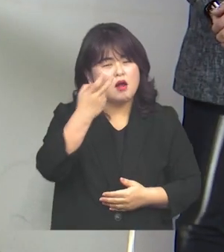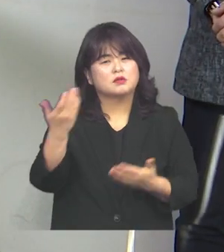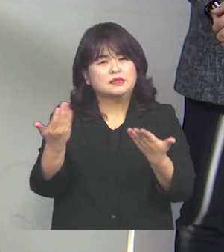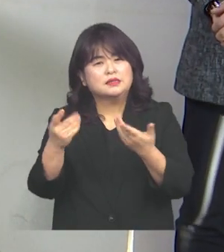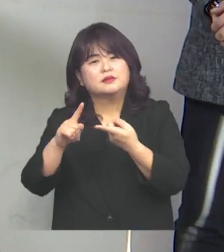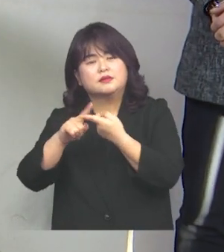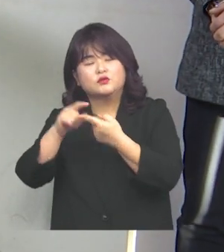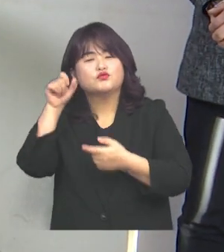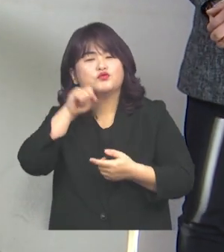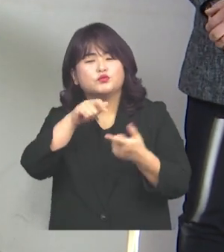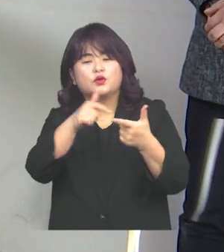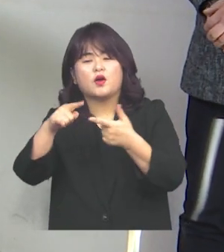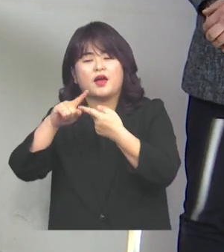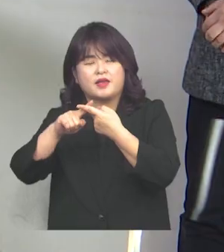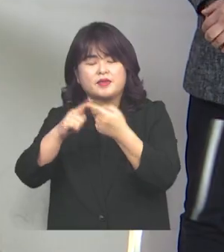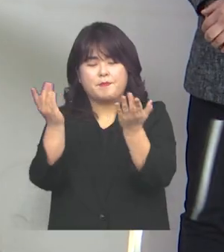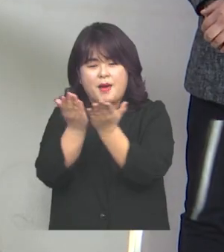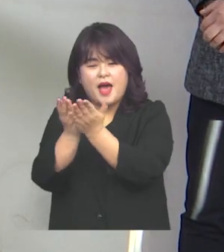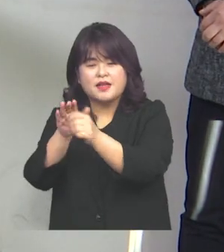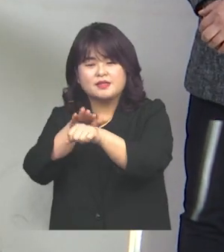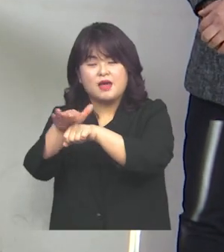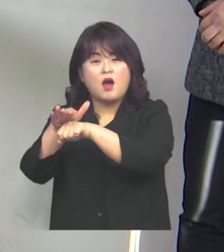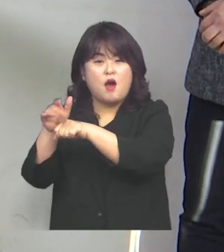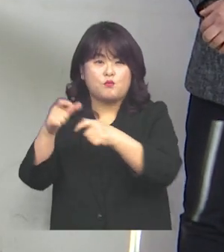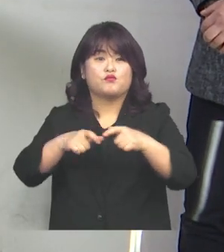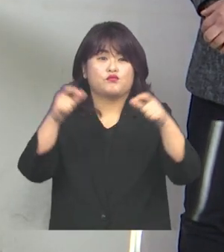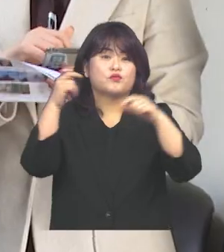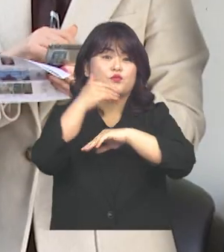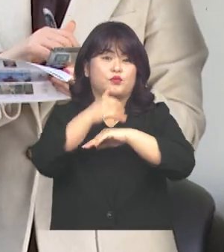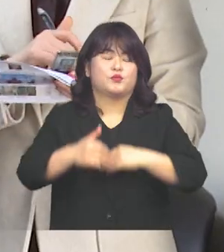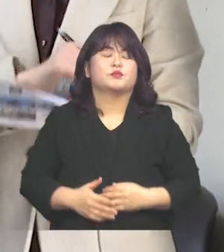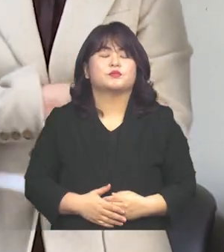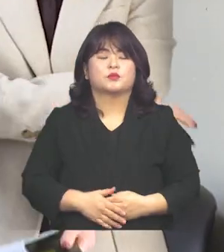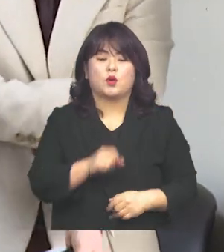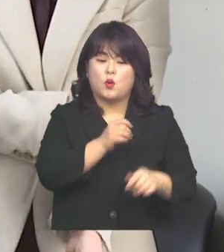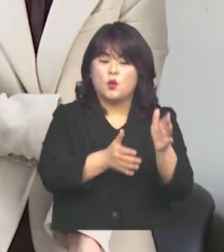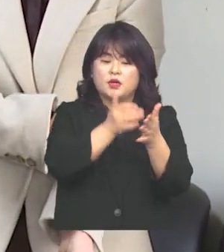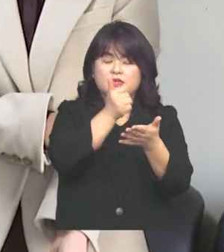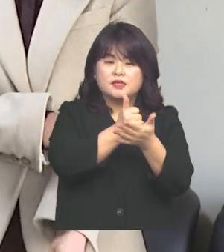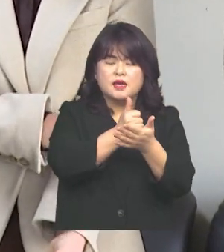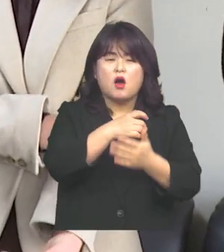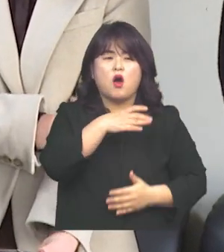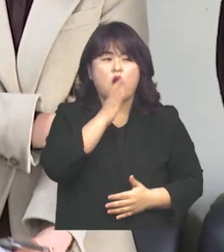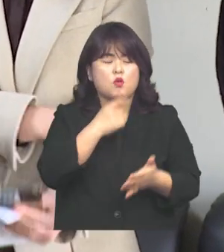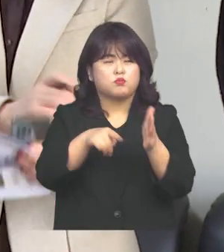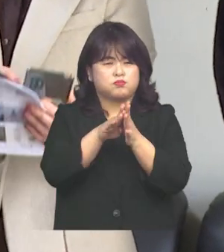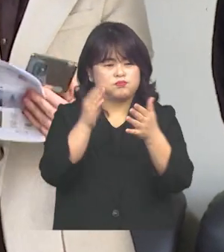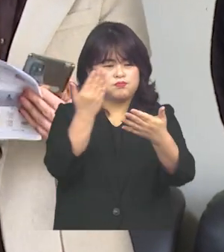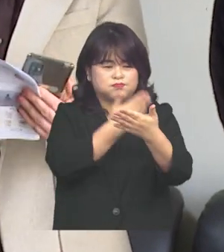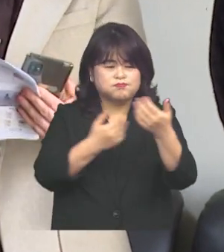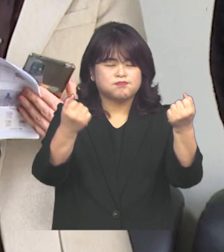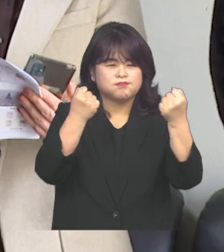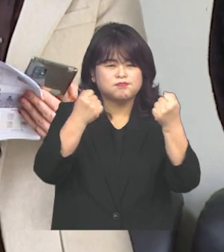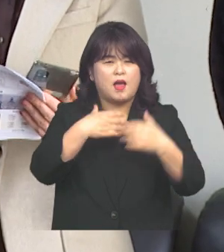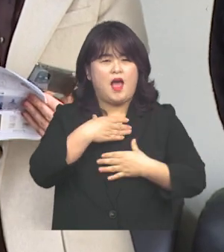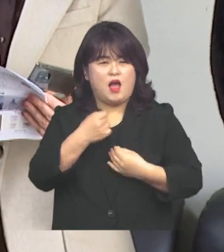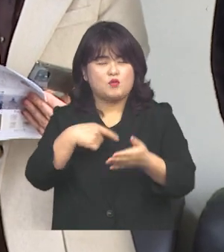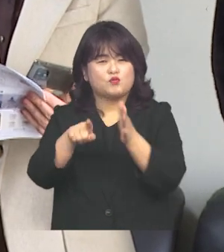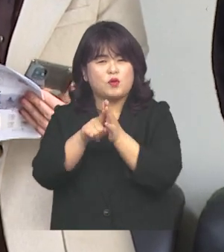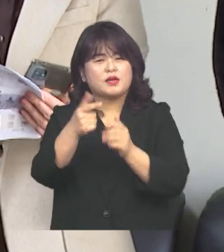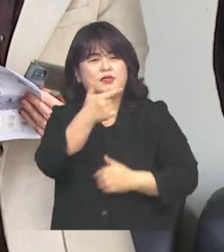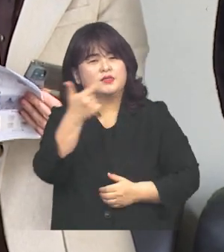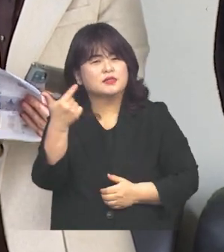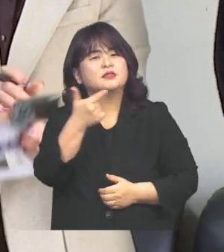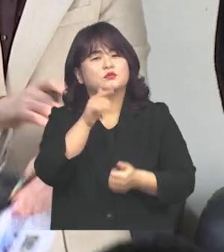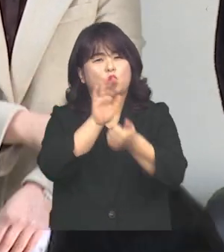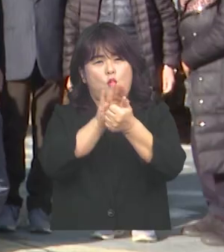등 경로당별 수요에 맞춘 프로그램을 확대합니다. 이상일 시장은 어르신들의 건강과 안전을 지키는 데 큰